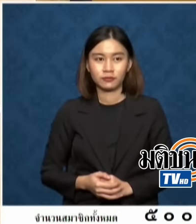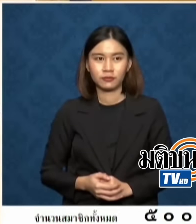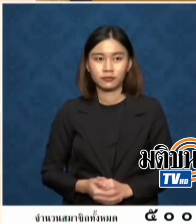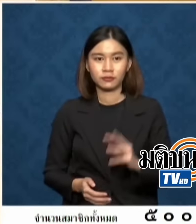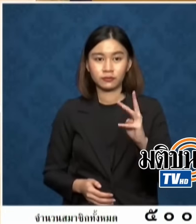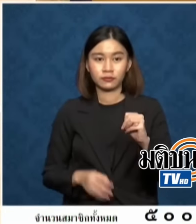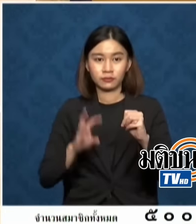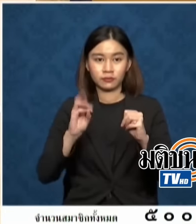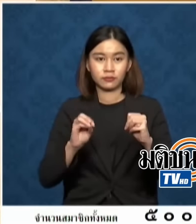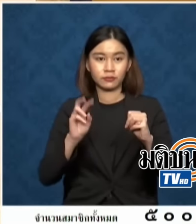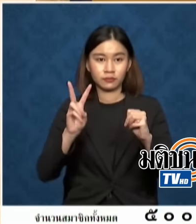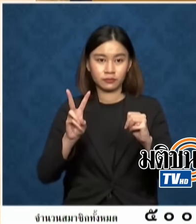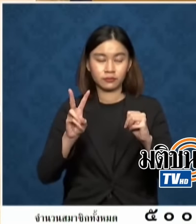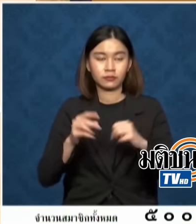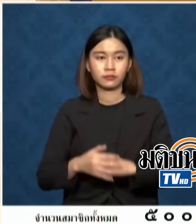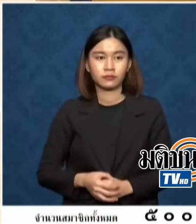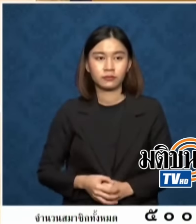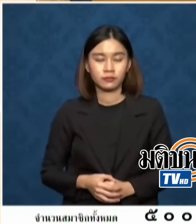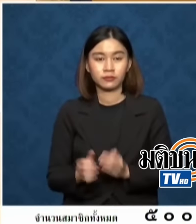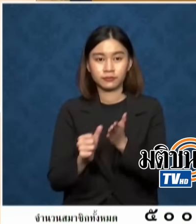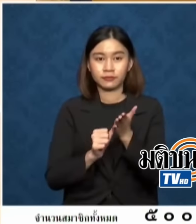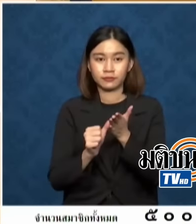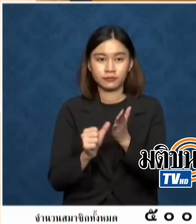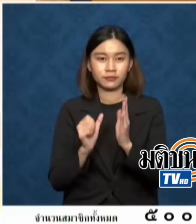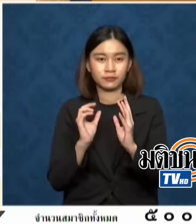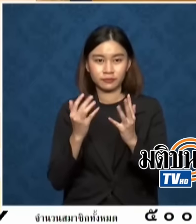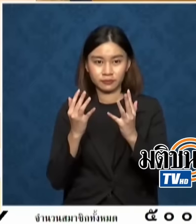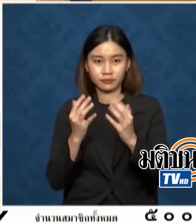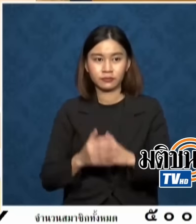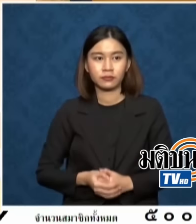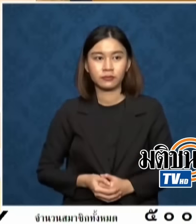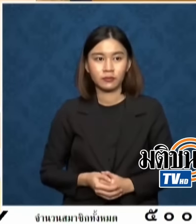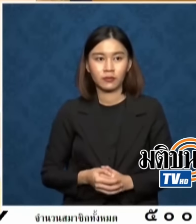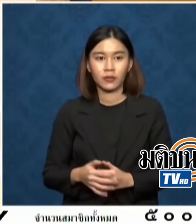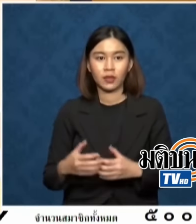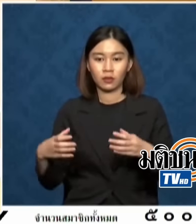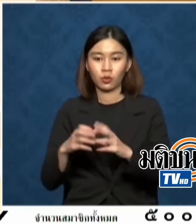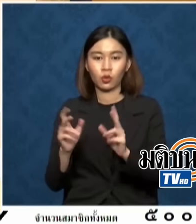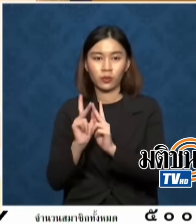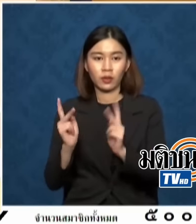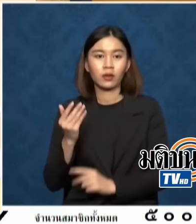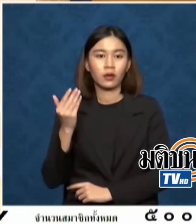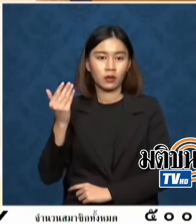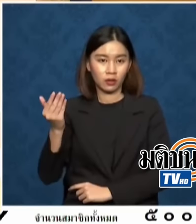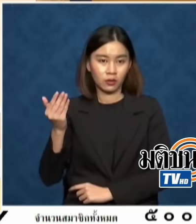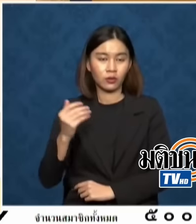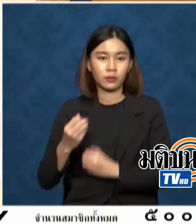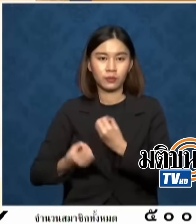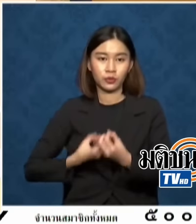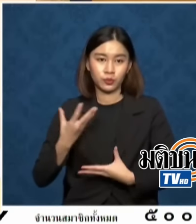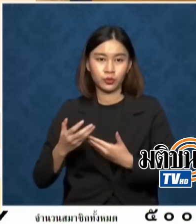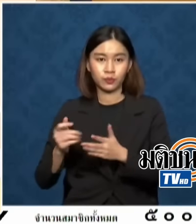าตรา62ไม่มีการแก้ไขมีกรรมธิการขอสงวนความเห็น